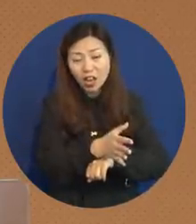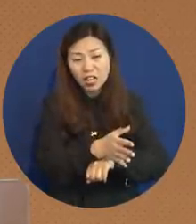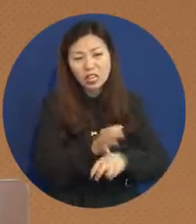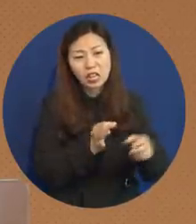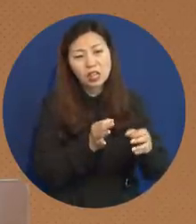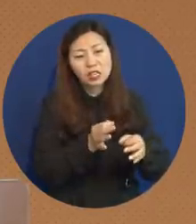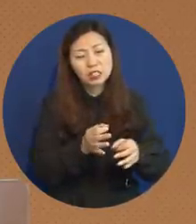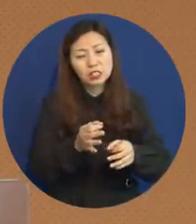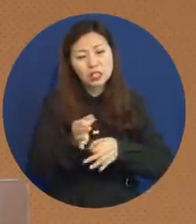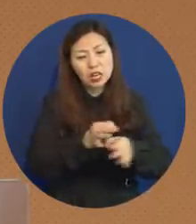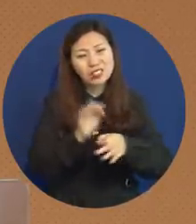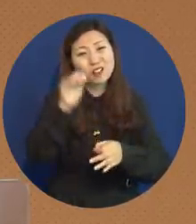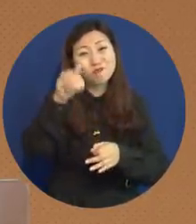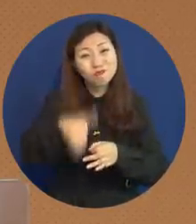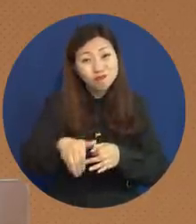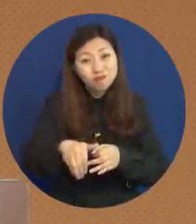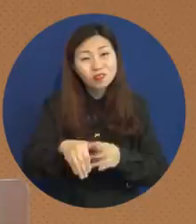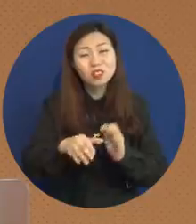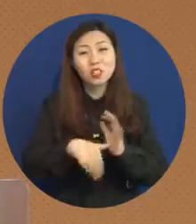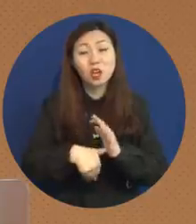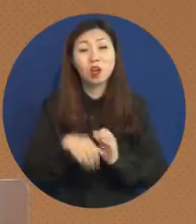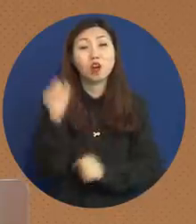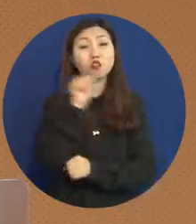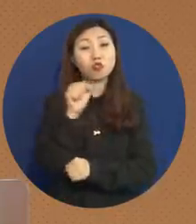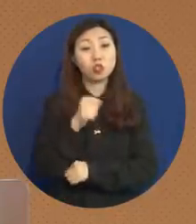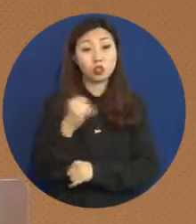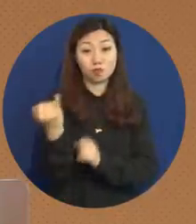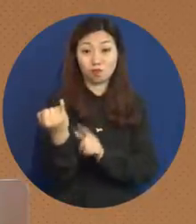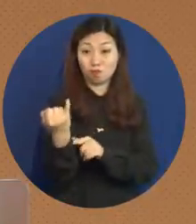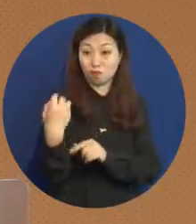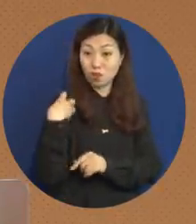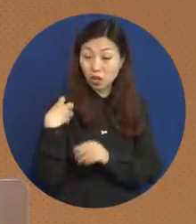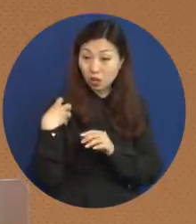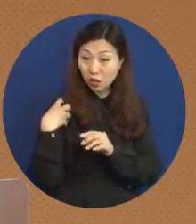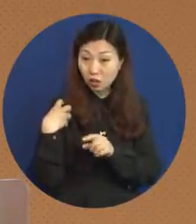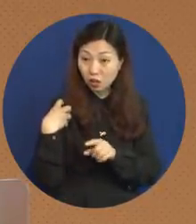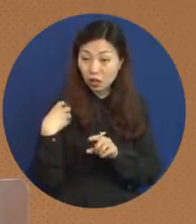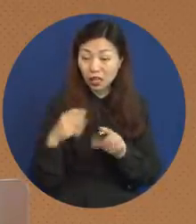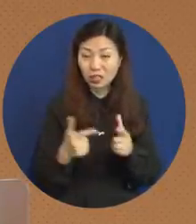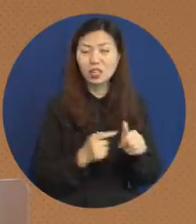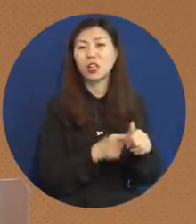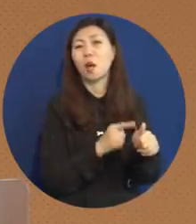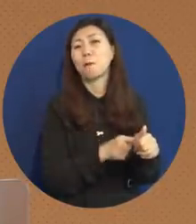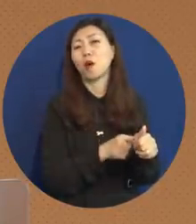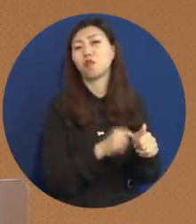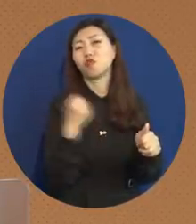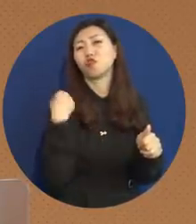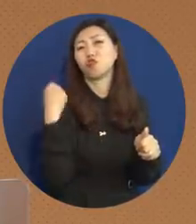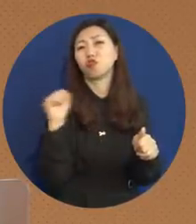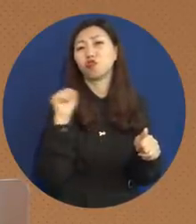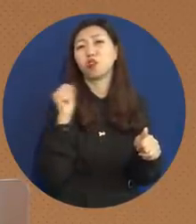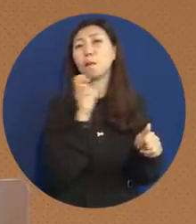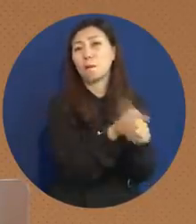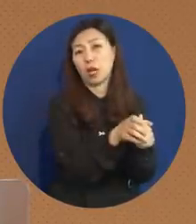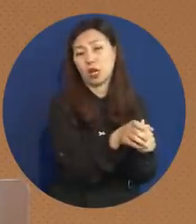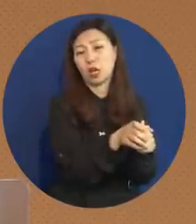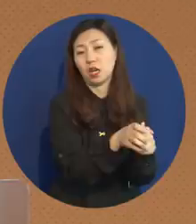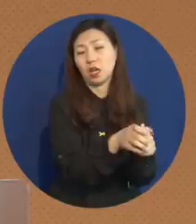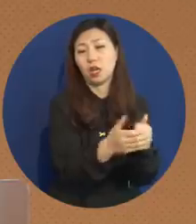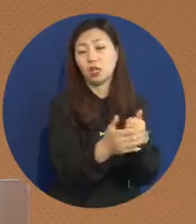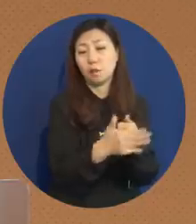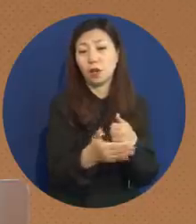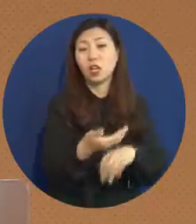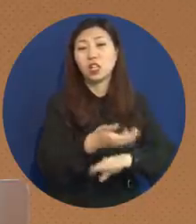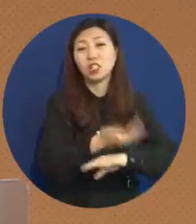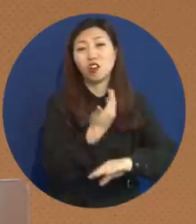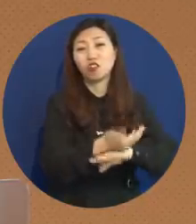안 된다. 그러면 운전은 자기가 하나? 아니요, 남편이 하죠. 아니, 그러니까 참 네네. 남편이 자기가 하는 거지. 네. 그러니까